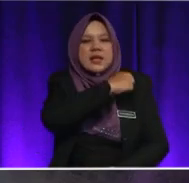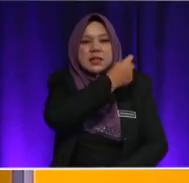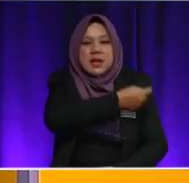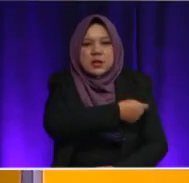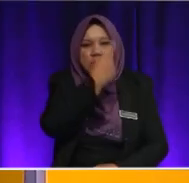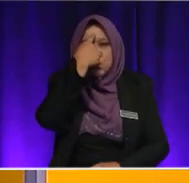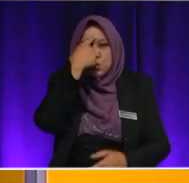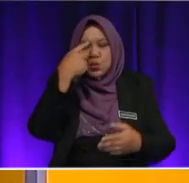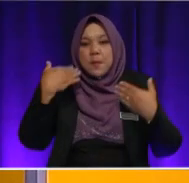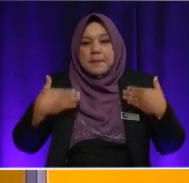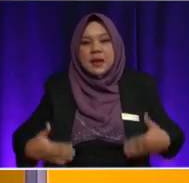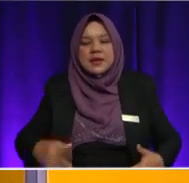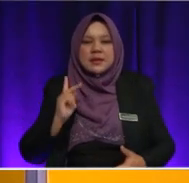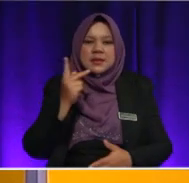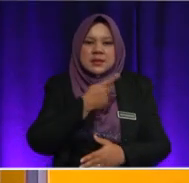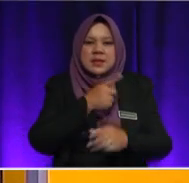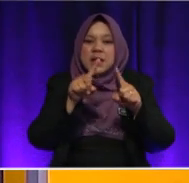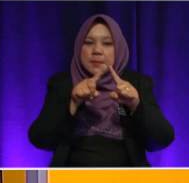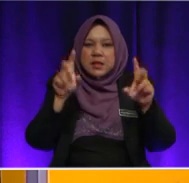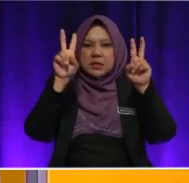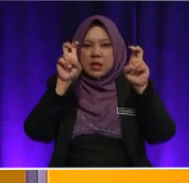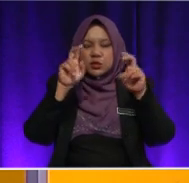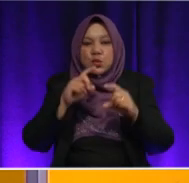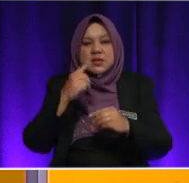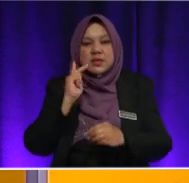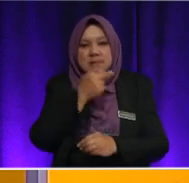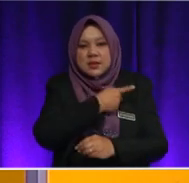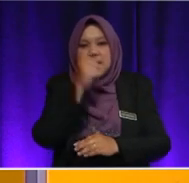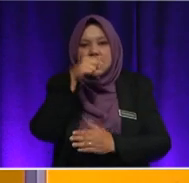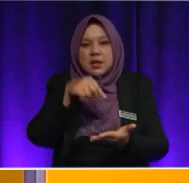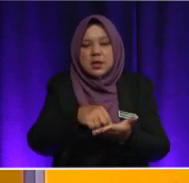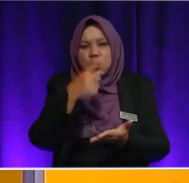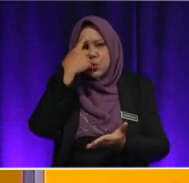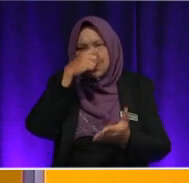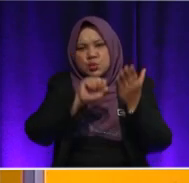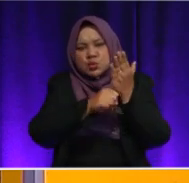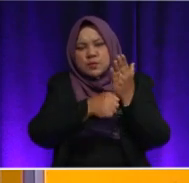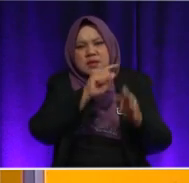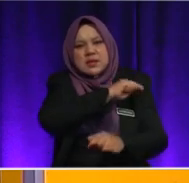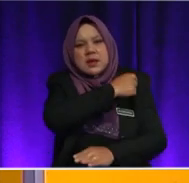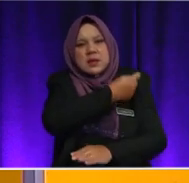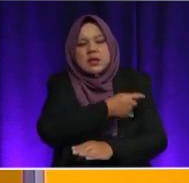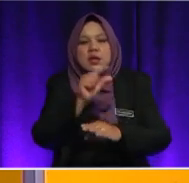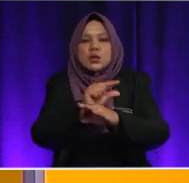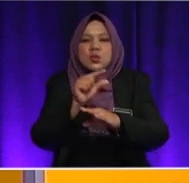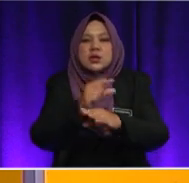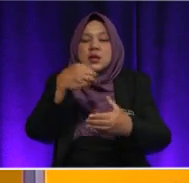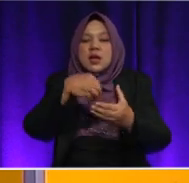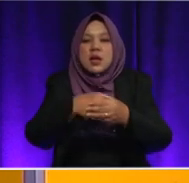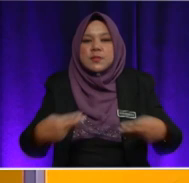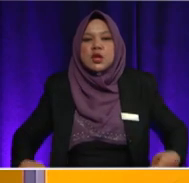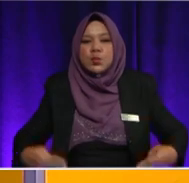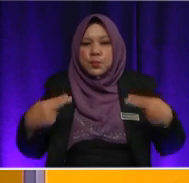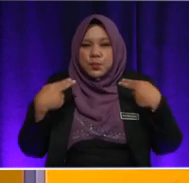tapi untuk topik itu pada hari ini adalah berkaitan dengan sumber tenaga yang kita gunakan dalam kehidupan kita